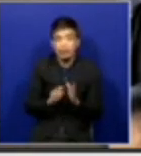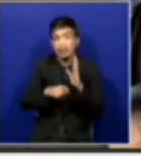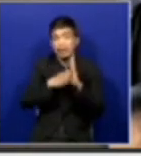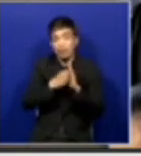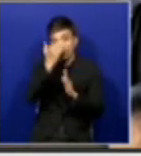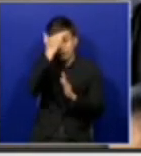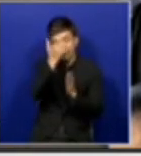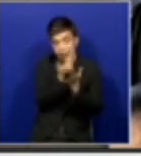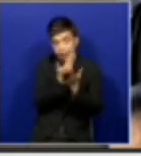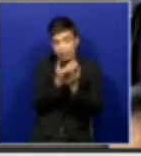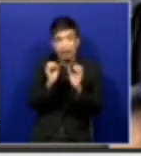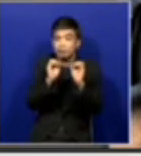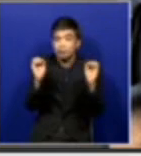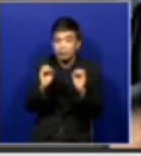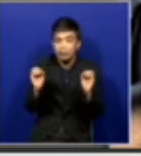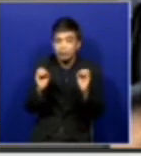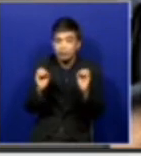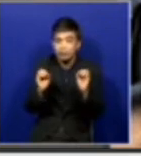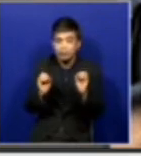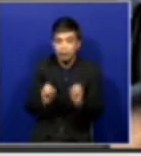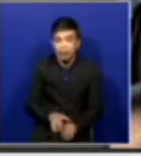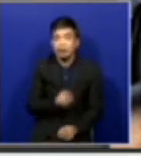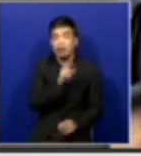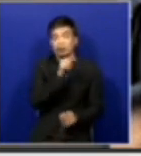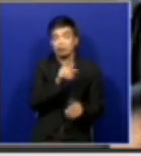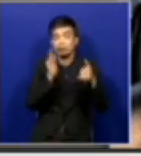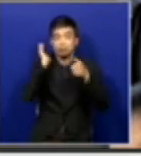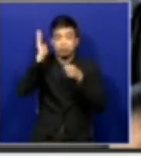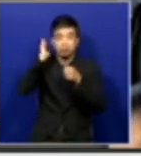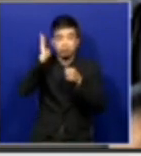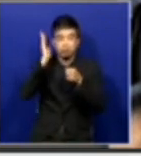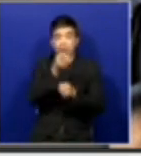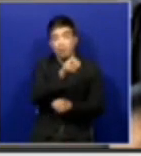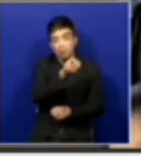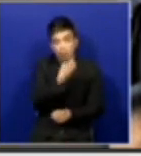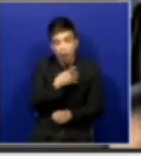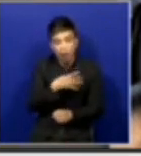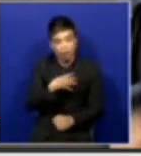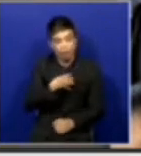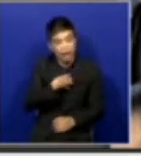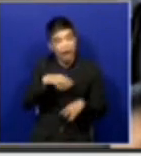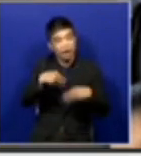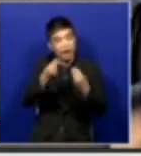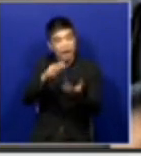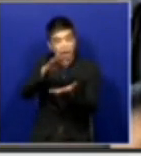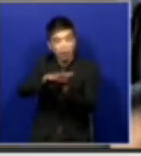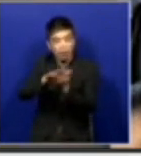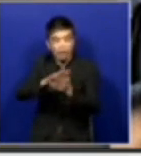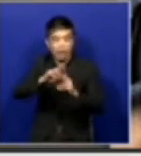าณก็คนที่มาชี้แจงเขาบอกว่าเดี๋ยวจะให้โรงเรียนเอกชนเปิ